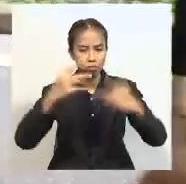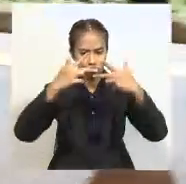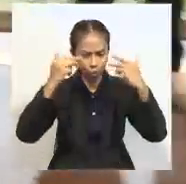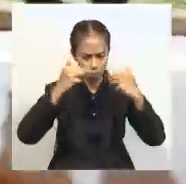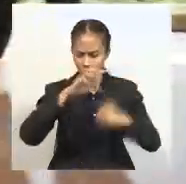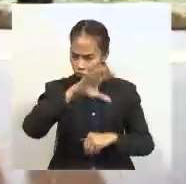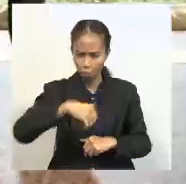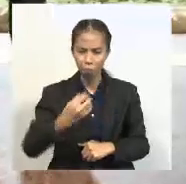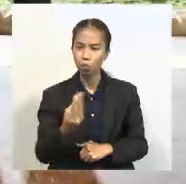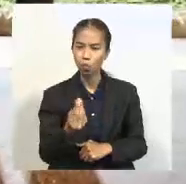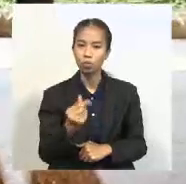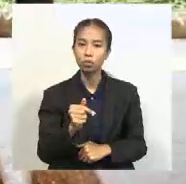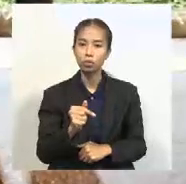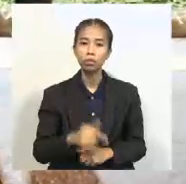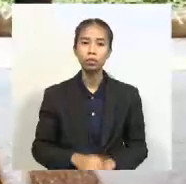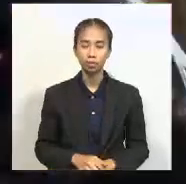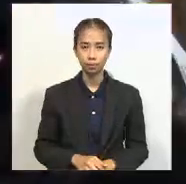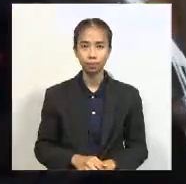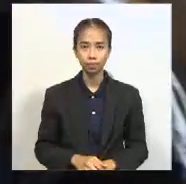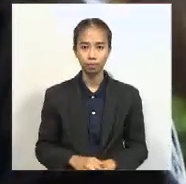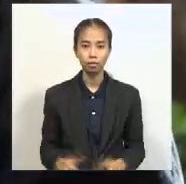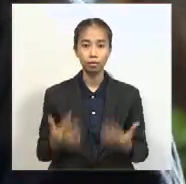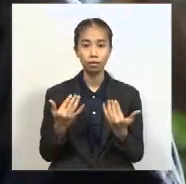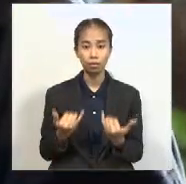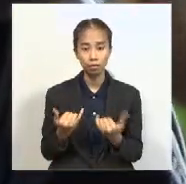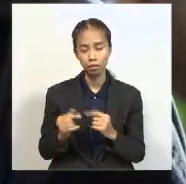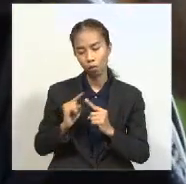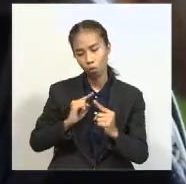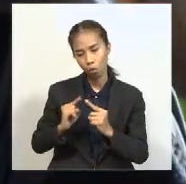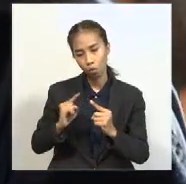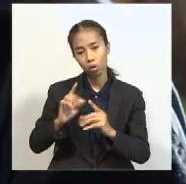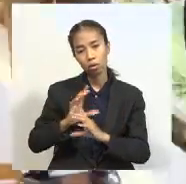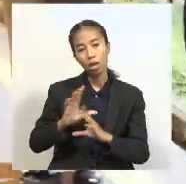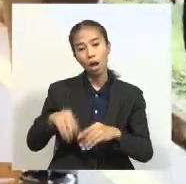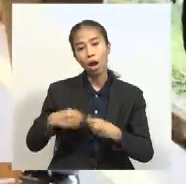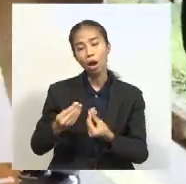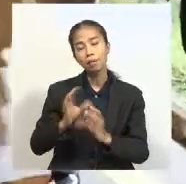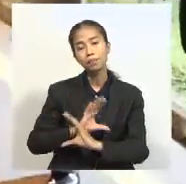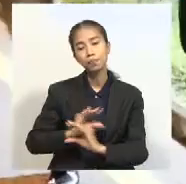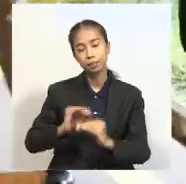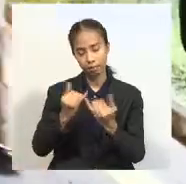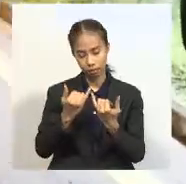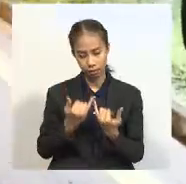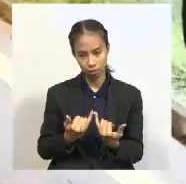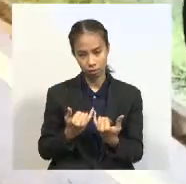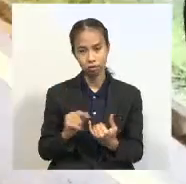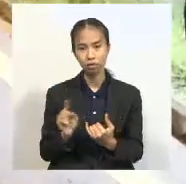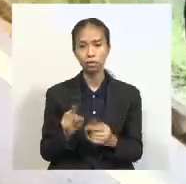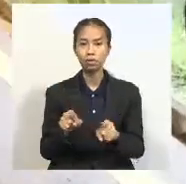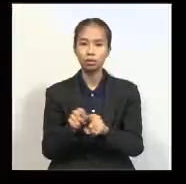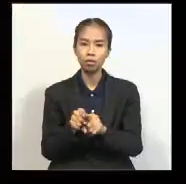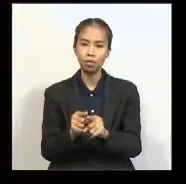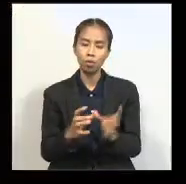าดำเนินคดีให้ได้โดยเร็วส่วนเรื่องของการพูดคุยสันติสุขค่ะรองนายกรัฐมนตรียืนยันว่าขณะนี้ยังไม่ได้มีการ